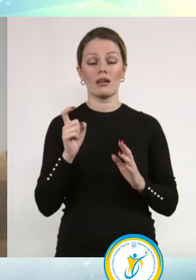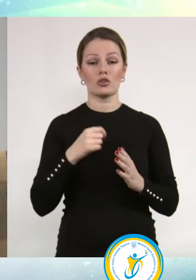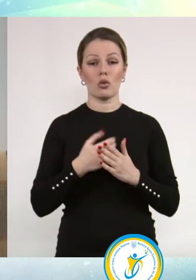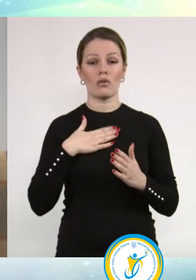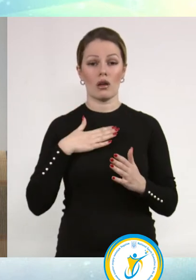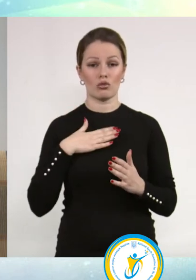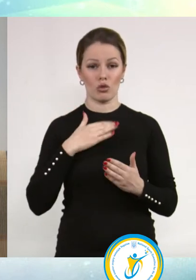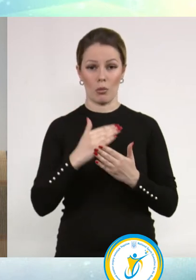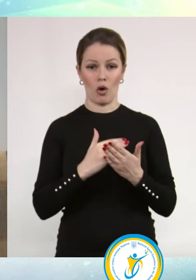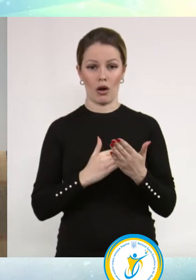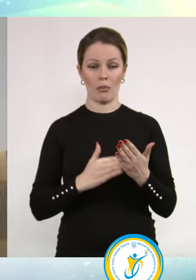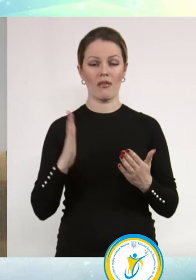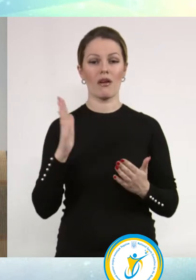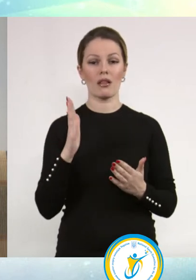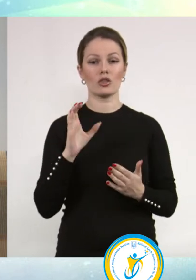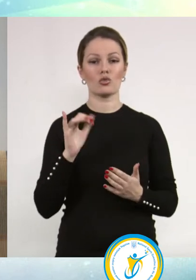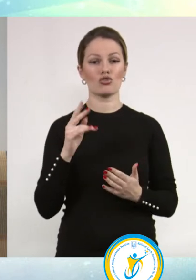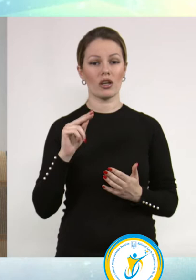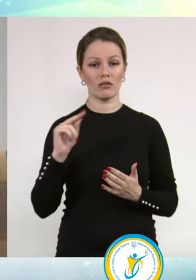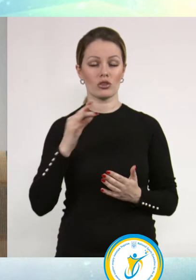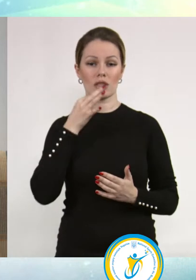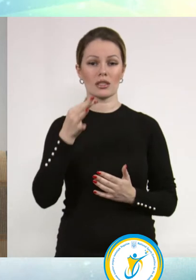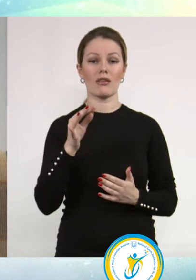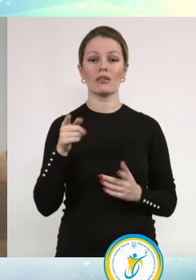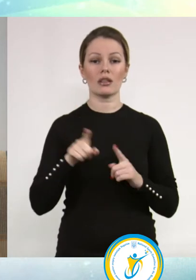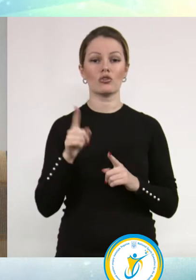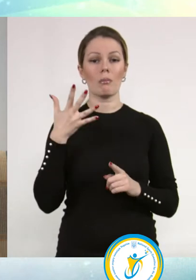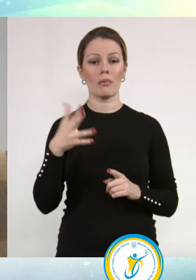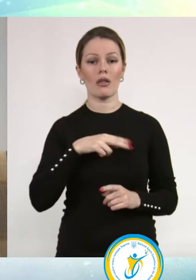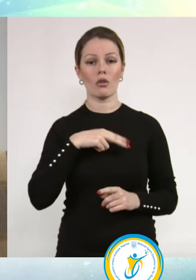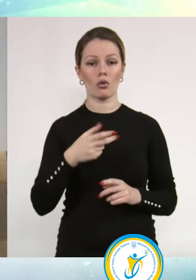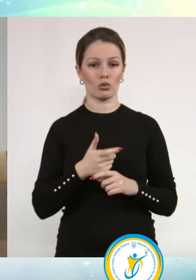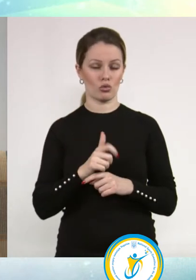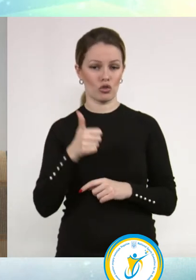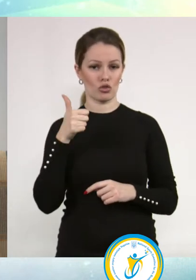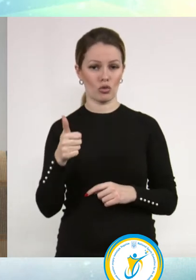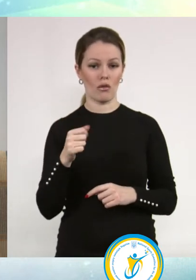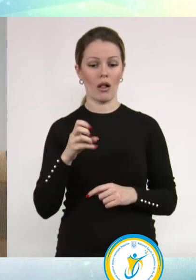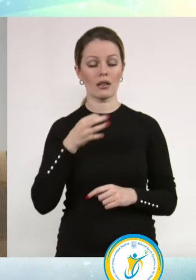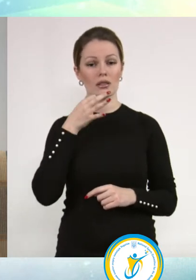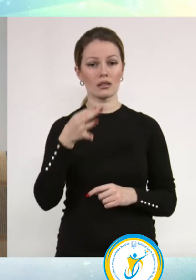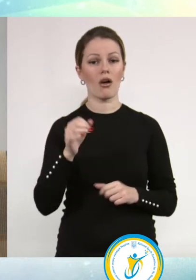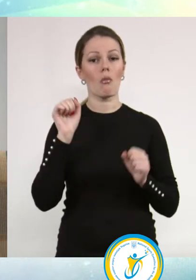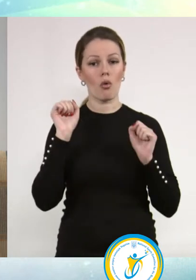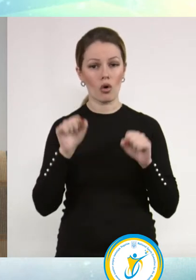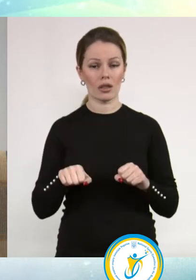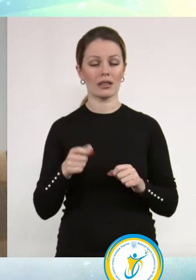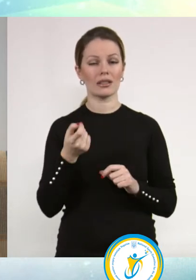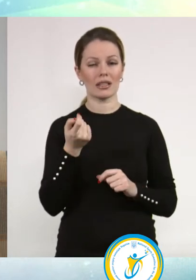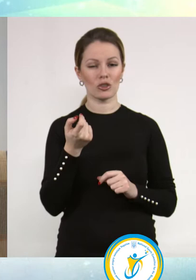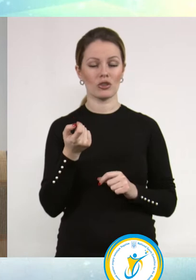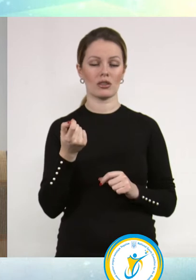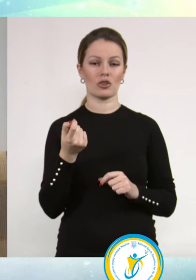якраз до нашої програми, Валерій Сушкевич сказав про те, так, 5 нагород – це дуже чудово, але він сказав,